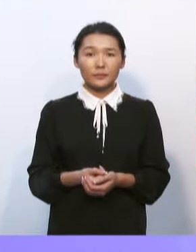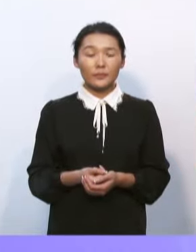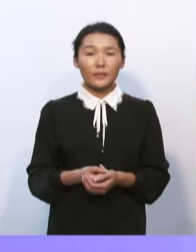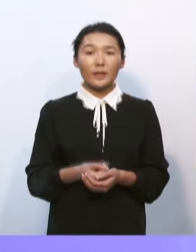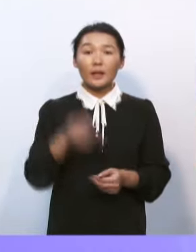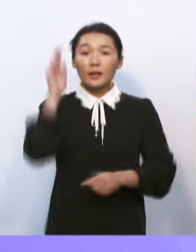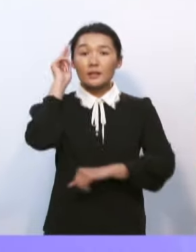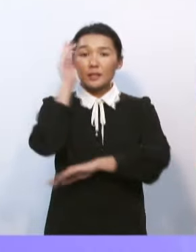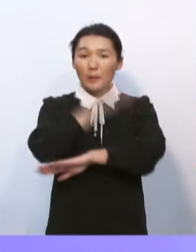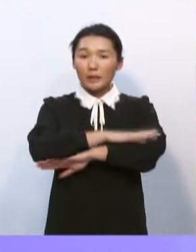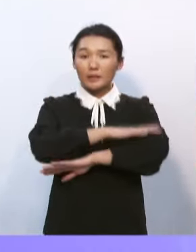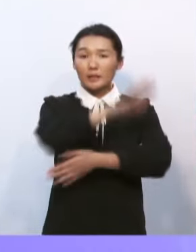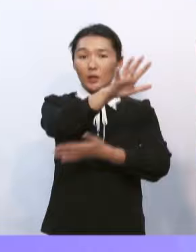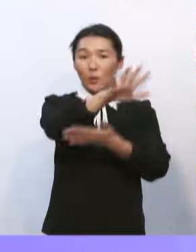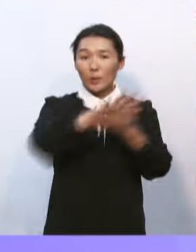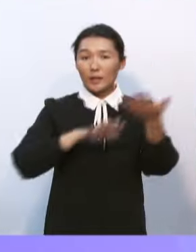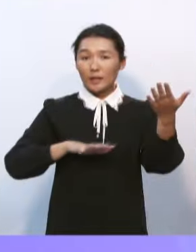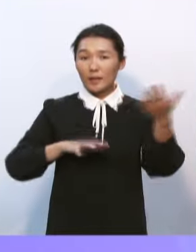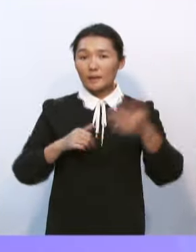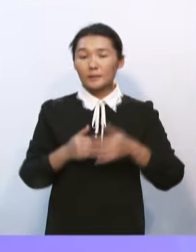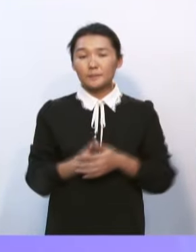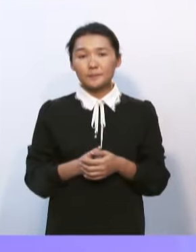Сабакты уланталы.